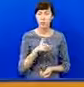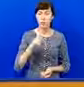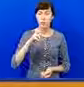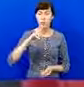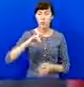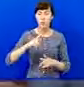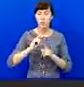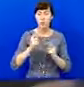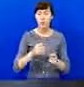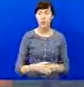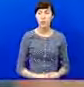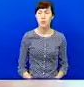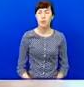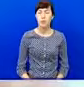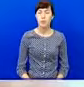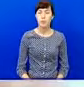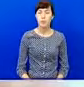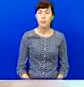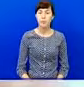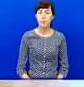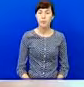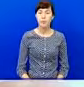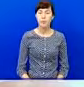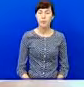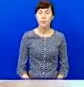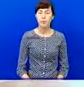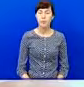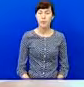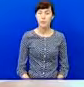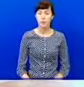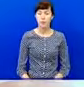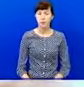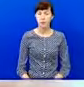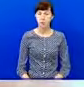болды. Шардара қаласынан Нұрсұлтан Абдрашид, Батыр Оразбеков, Мұхаммұратұлы, оңтүстік ақпарат.